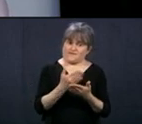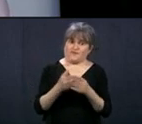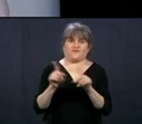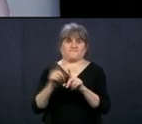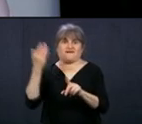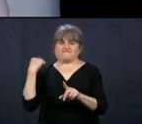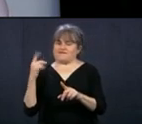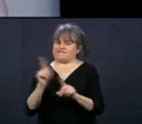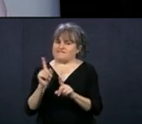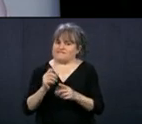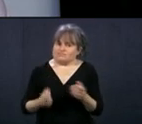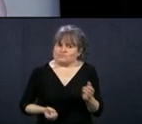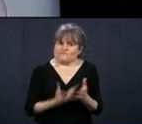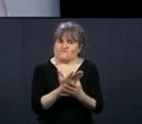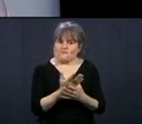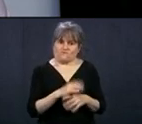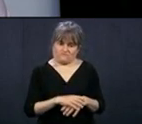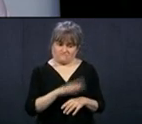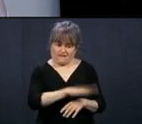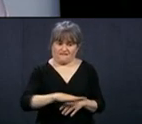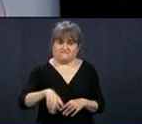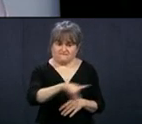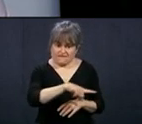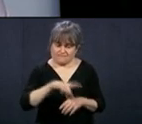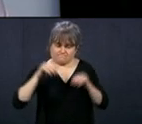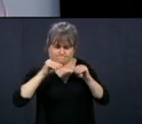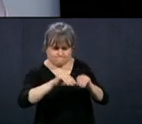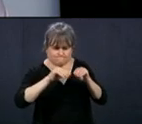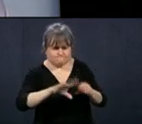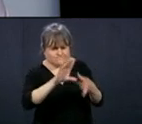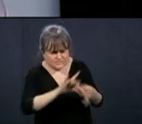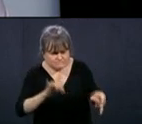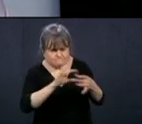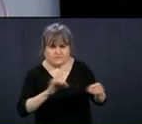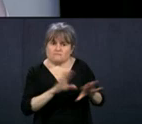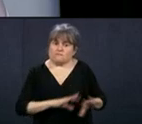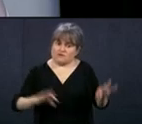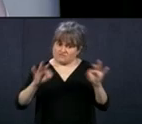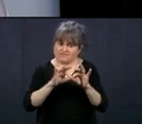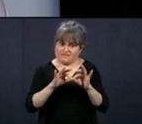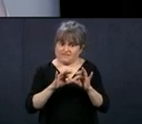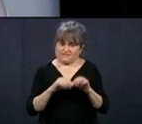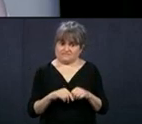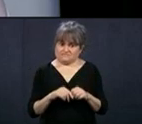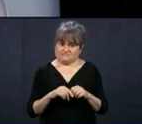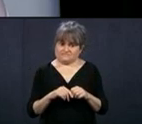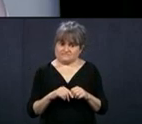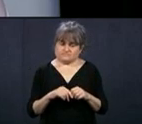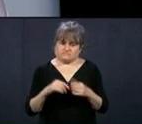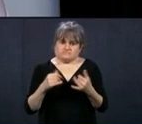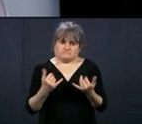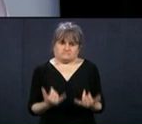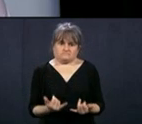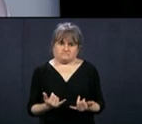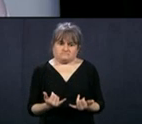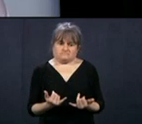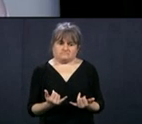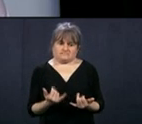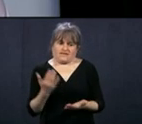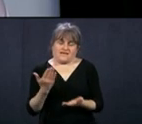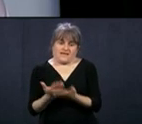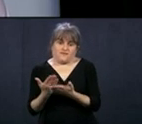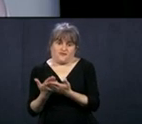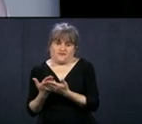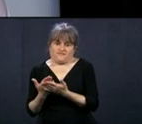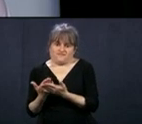ça va être nouveau. Donc, on ne se comportera pas tout à fait de la même façon qu'on le faisait avant d'interrompre finalement les services et avant la